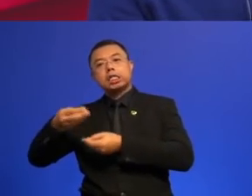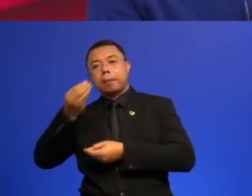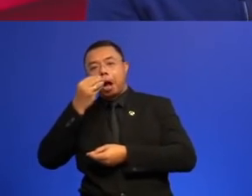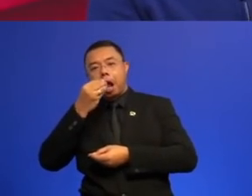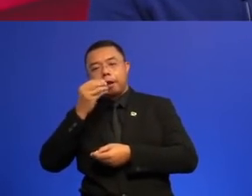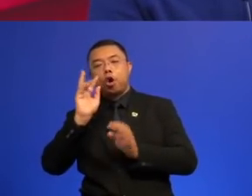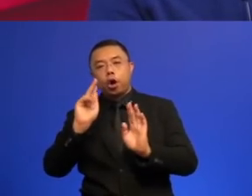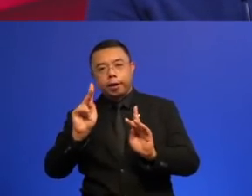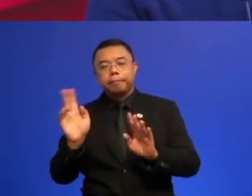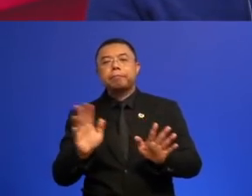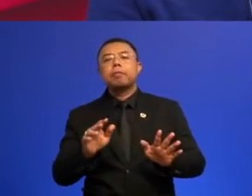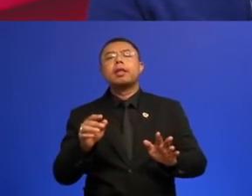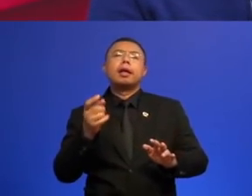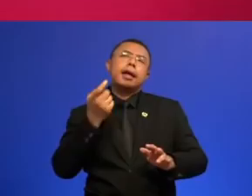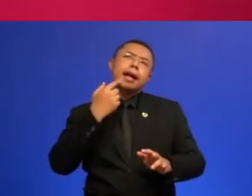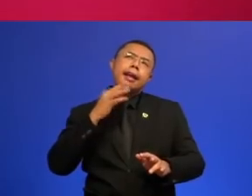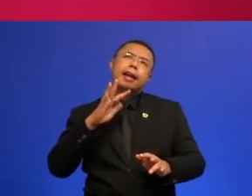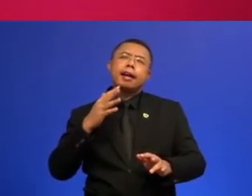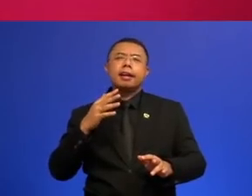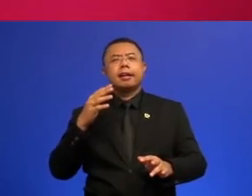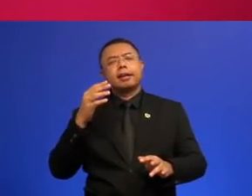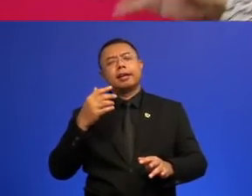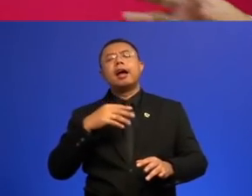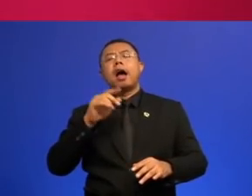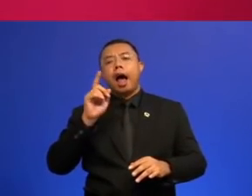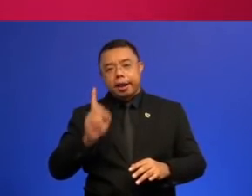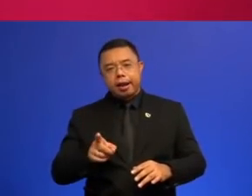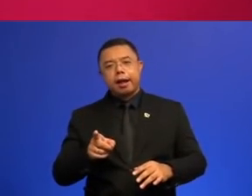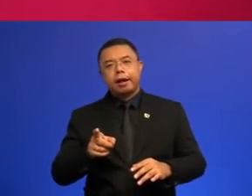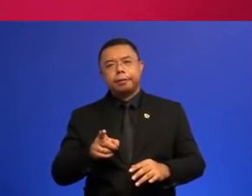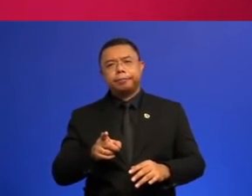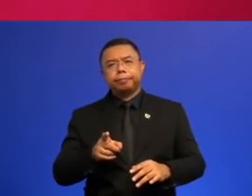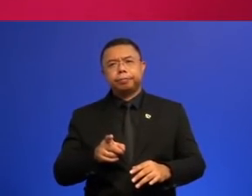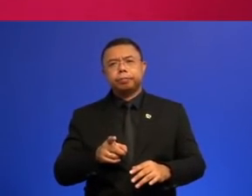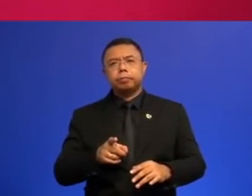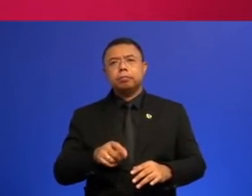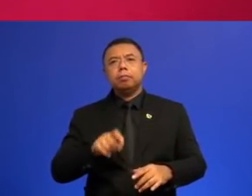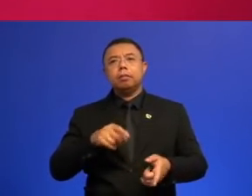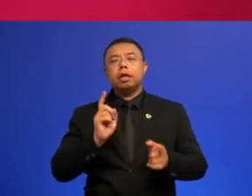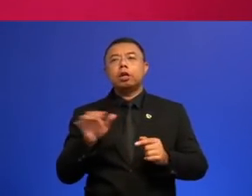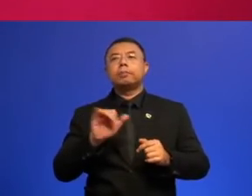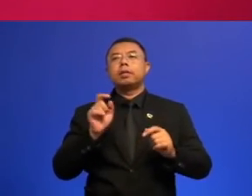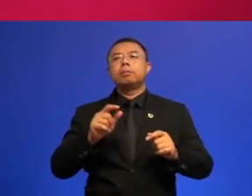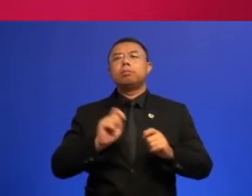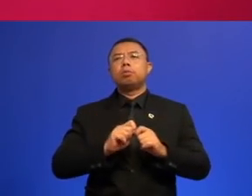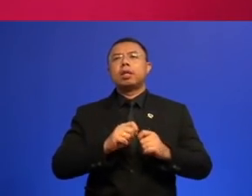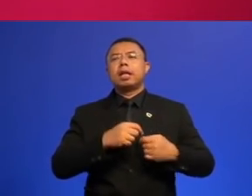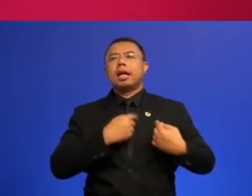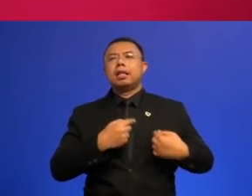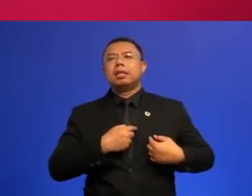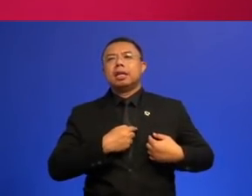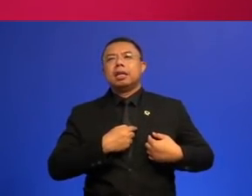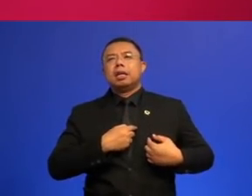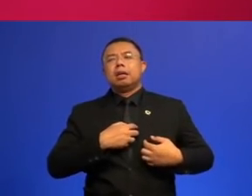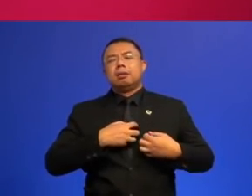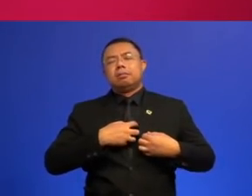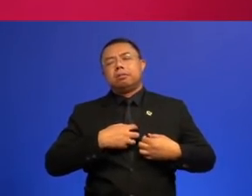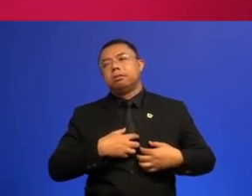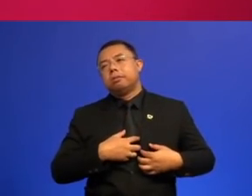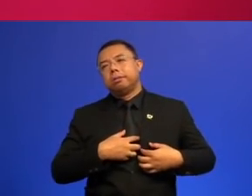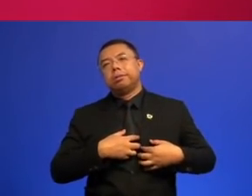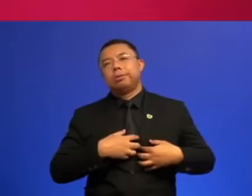ekonomi. Memang kadang-kadang tidak bisa dibantah ya. Ini kalau begini membuat hati saya juga suka agak hancur